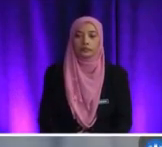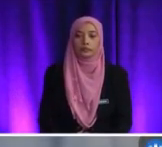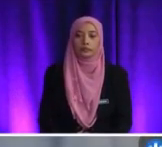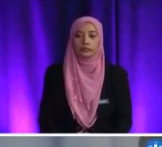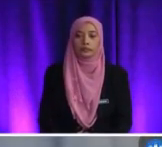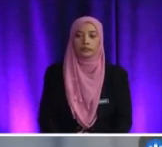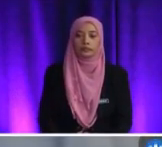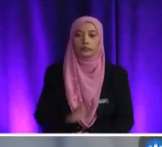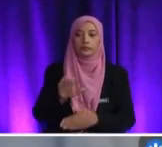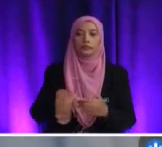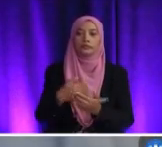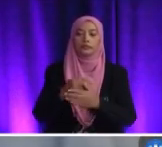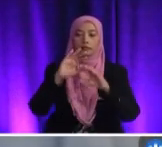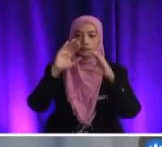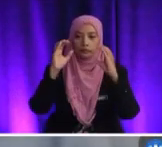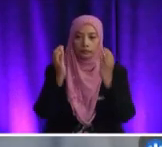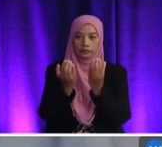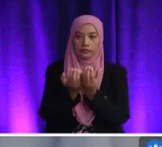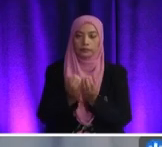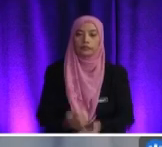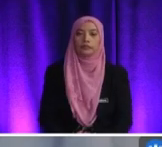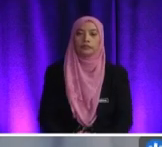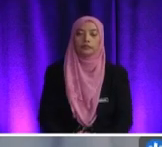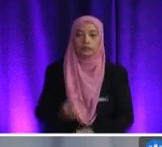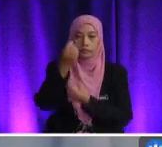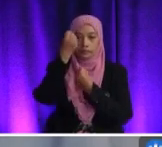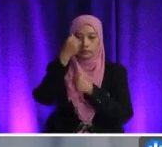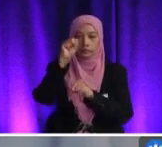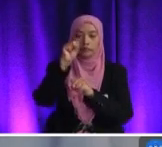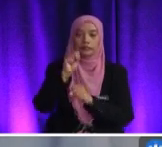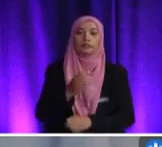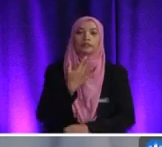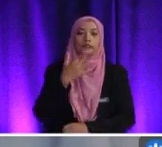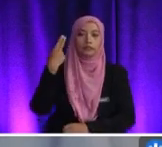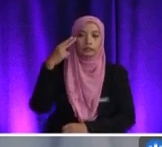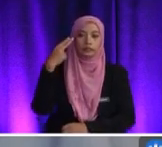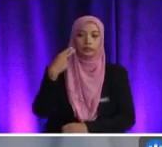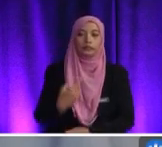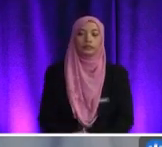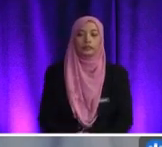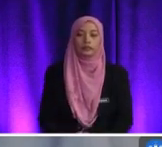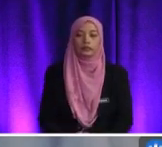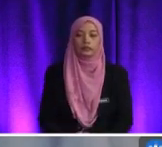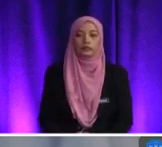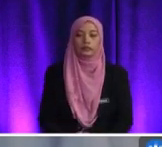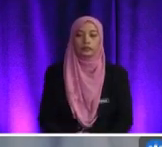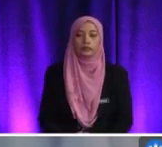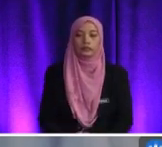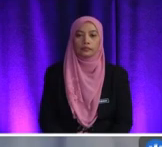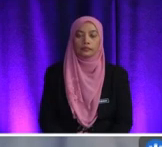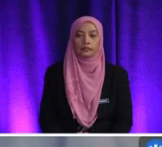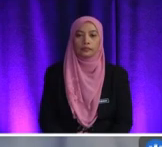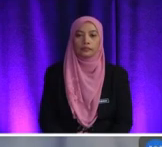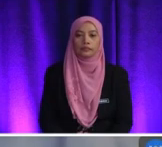antarabangsa Dia jago Academy dan juga kemahiran Nah kita namun agaknya puyuh kita mulai dengan Academy dululah kirim ok